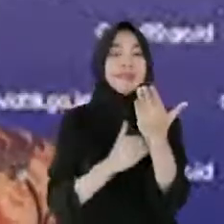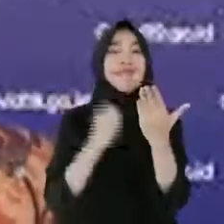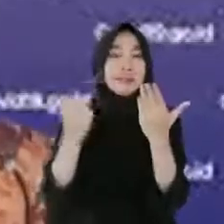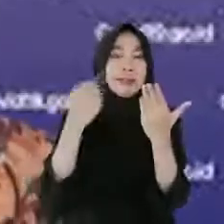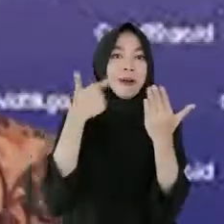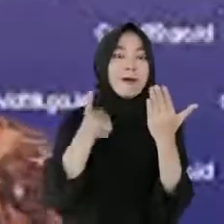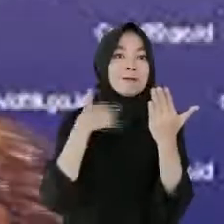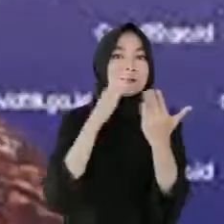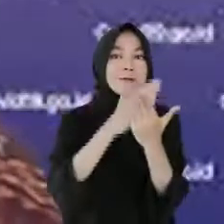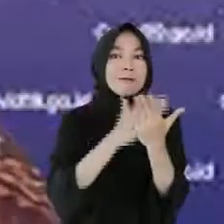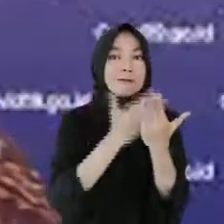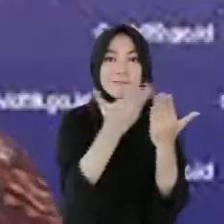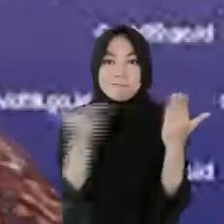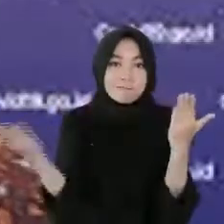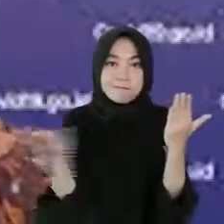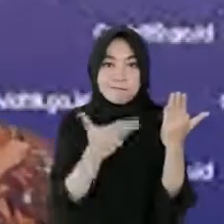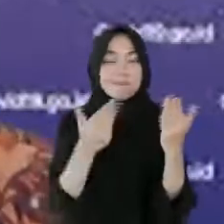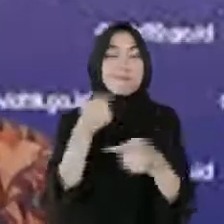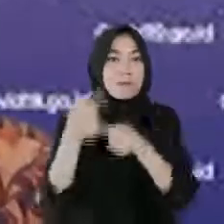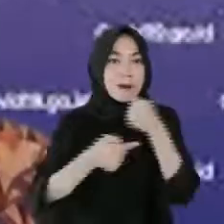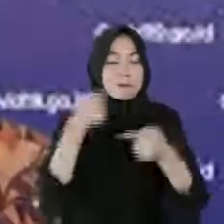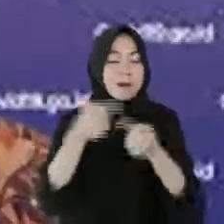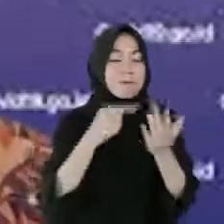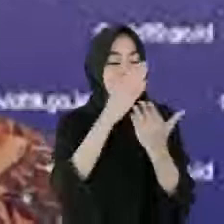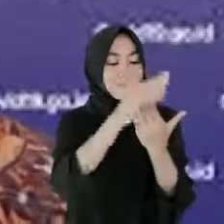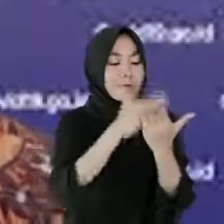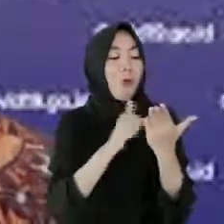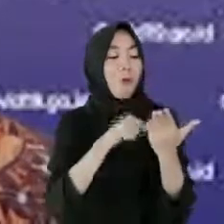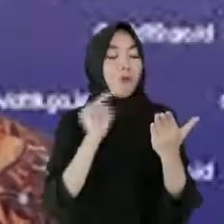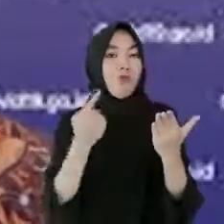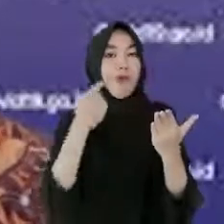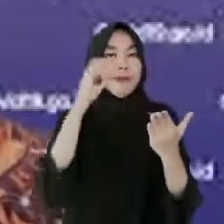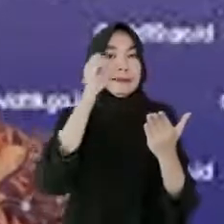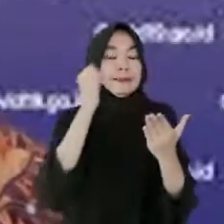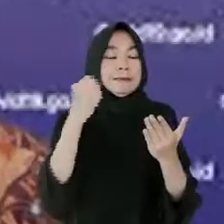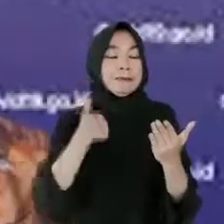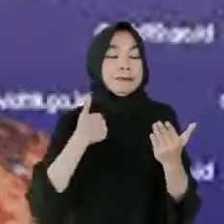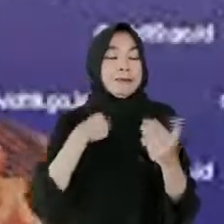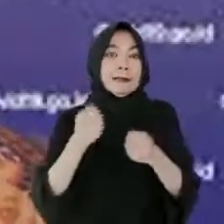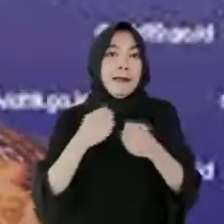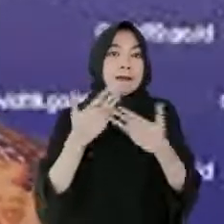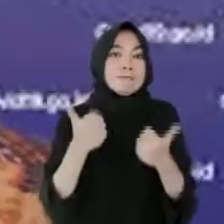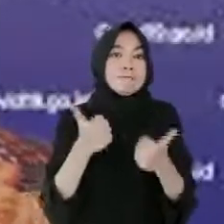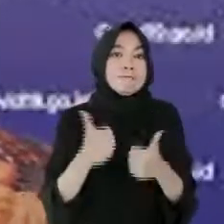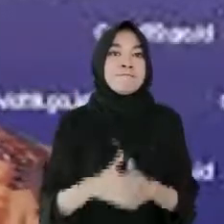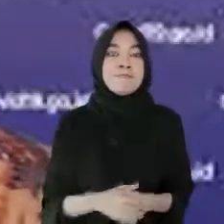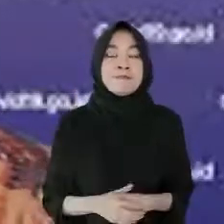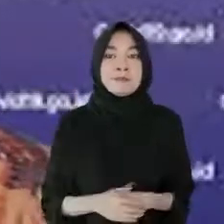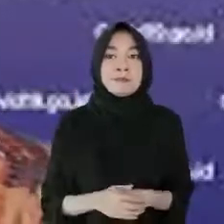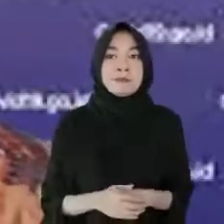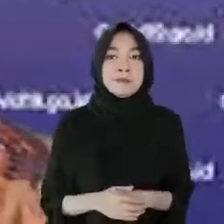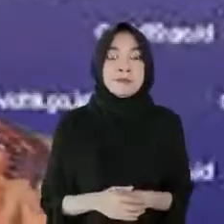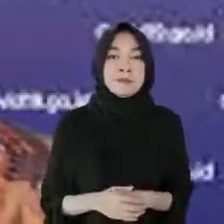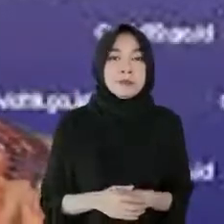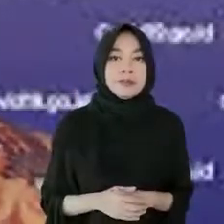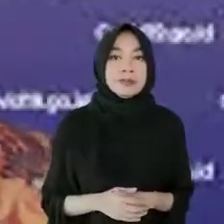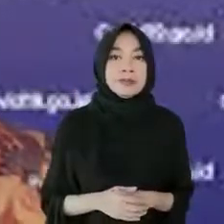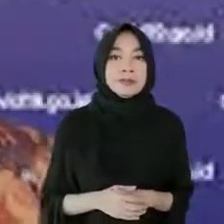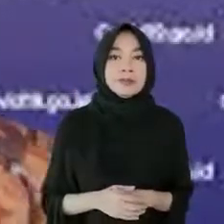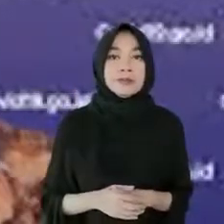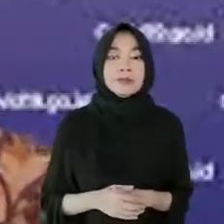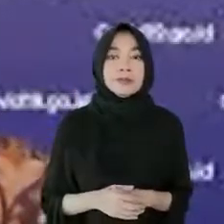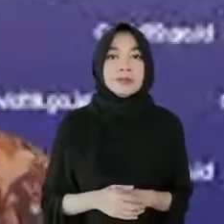disampaikan oleh bapak-bapak diapason Iya nah Pak Soni kira-kira Bagaimana kemudian